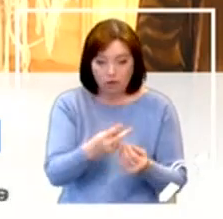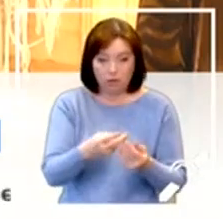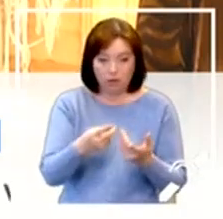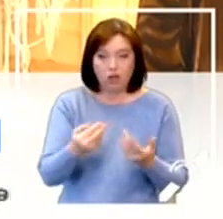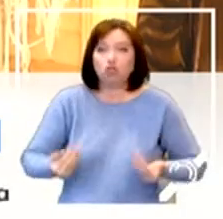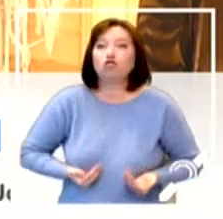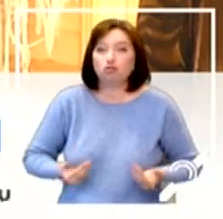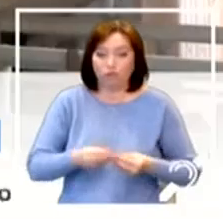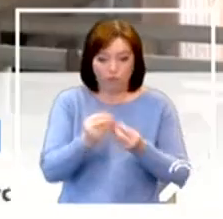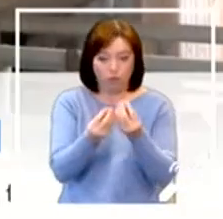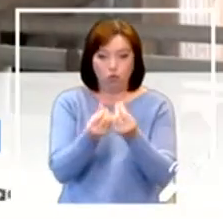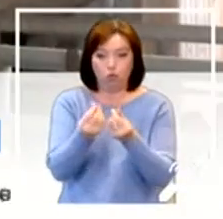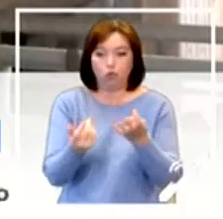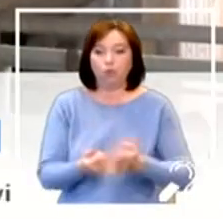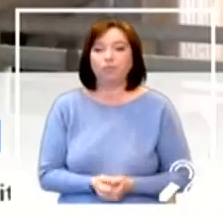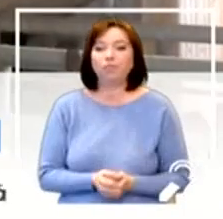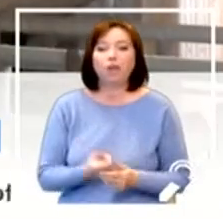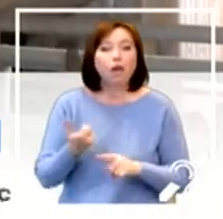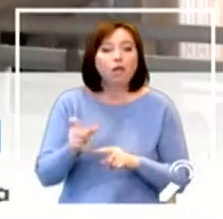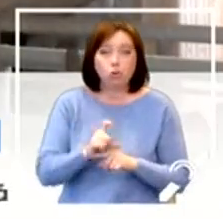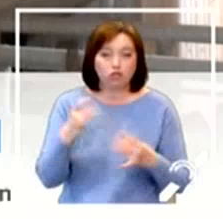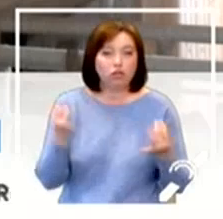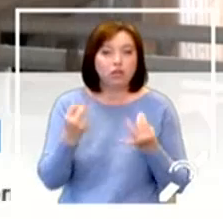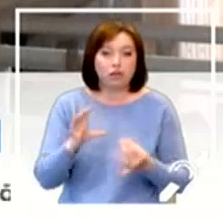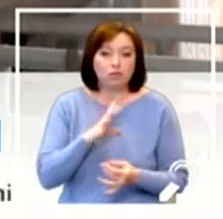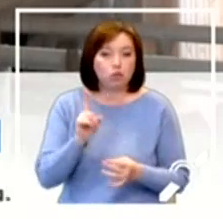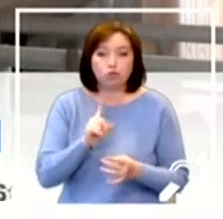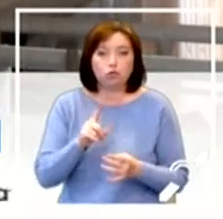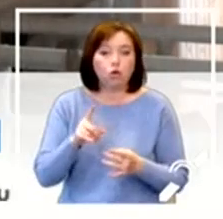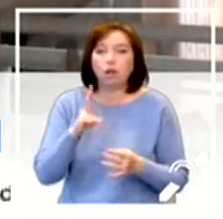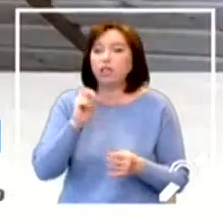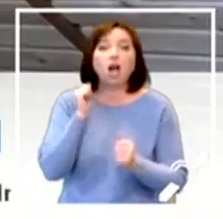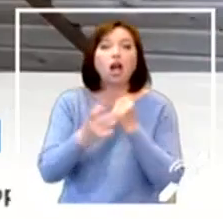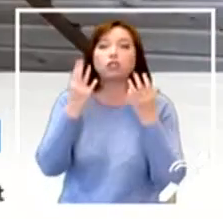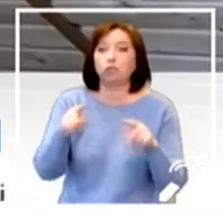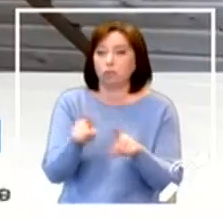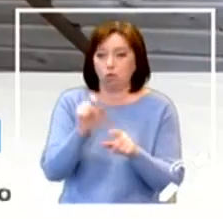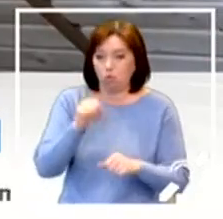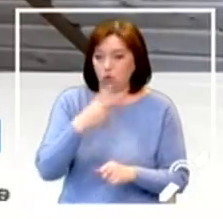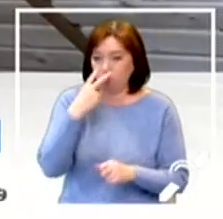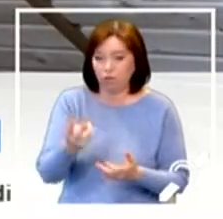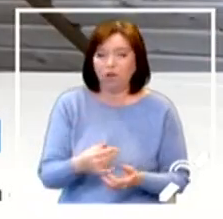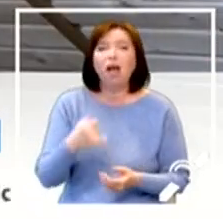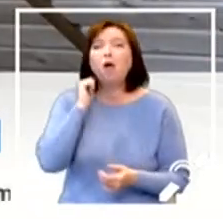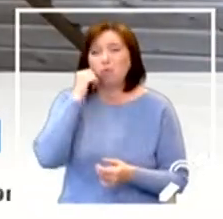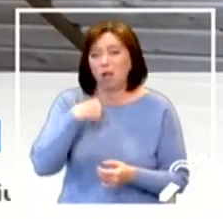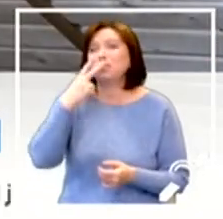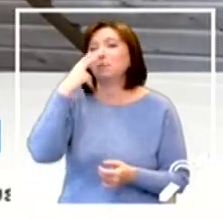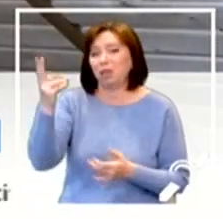văzut în realitate. Tare a fost interesant că lucruri de astea nu vezi tot ziua. Sunt lucruri care le vedem și la bunica,